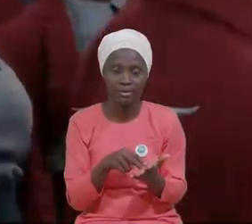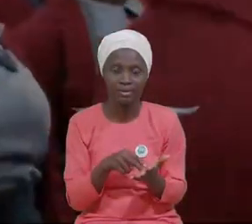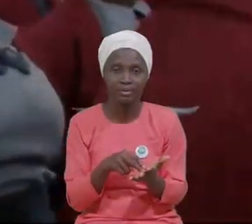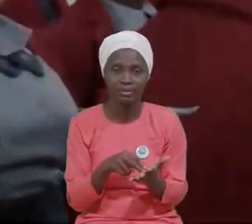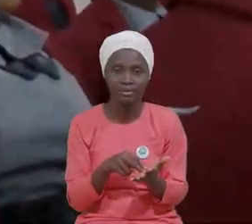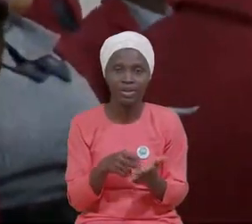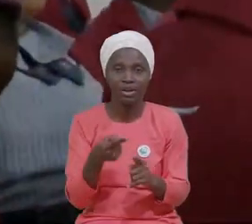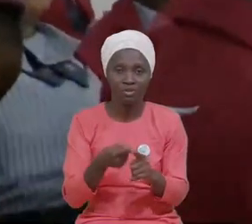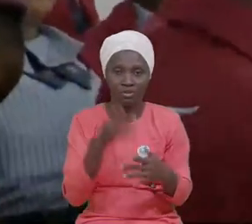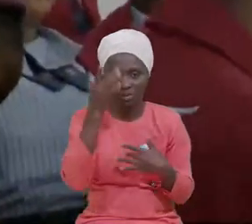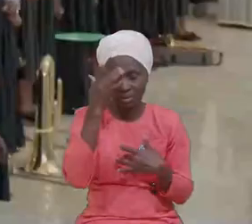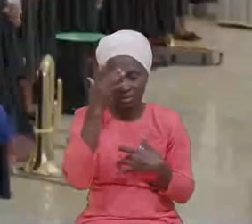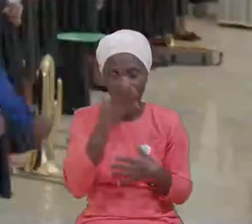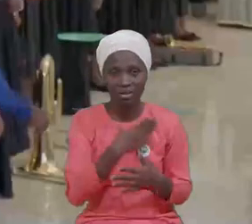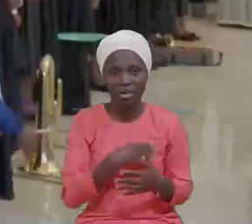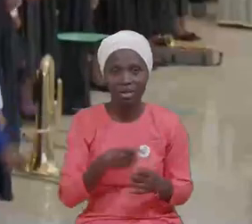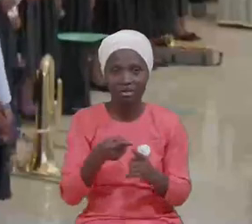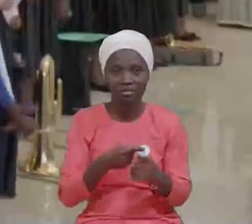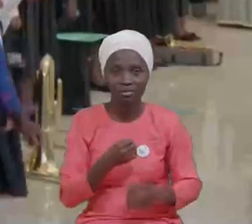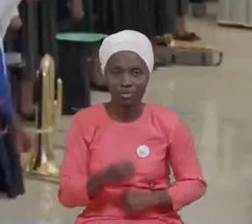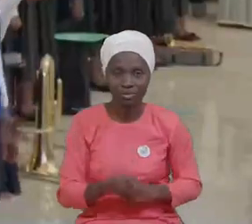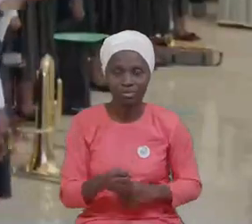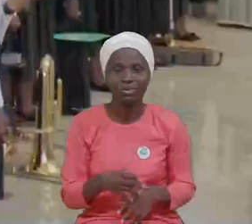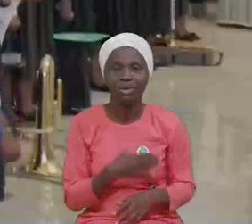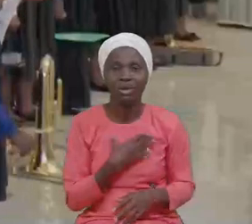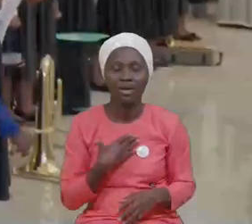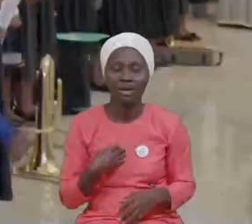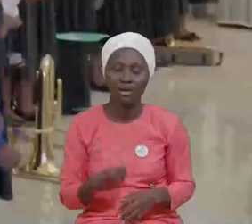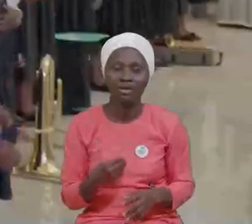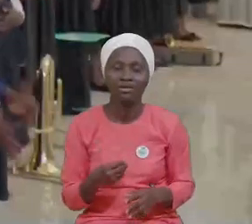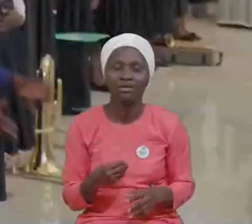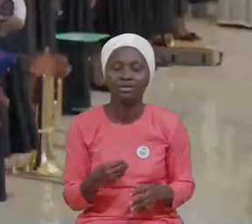Lève-toi de la maladie et de la souffrance.